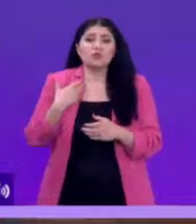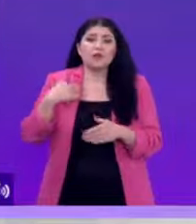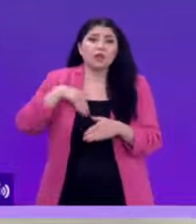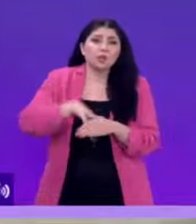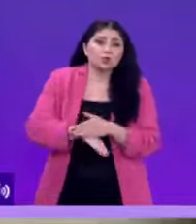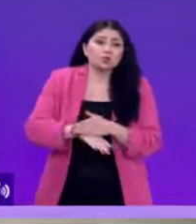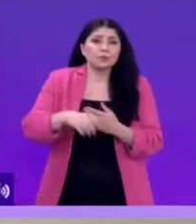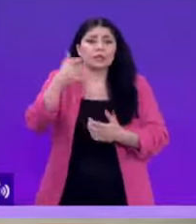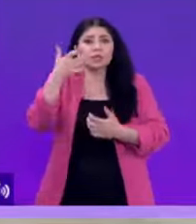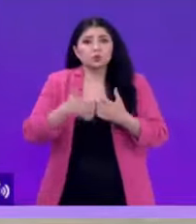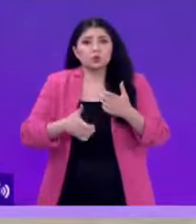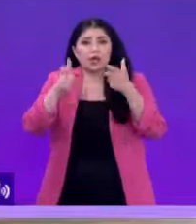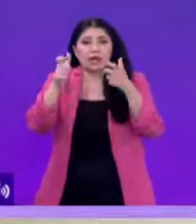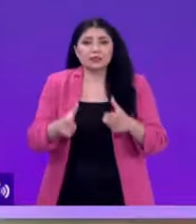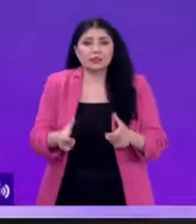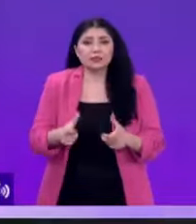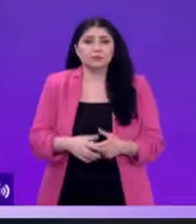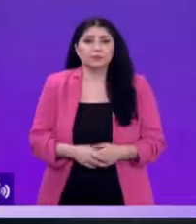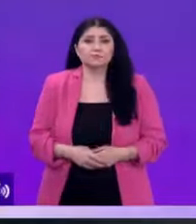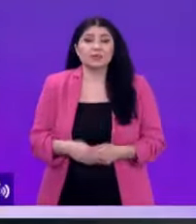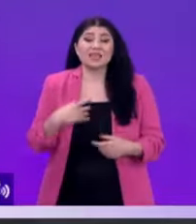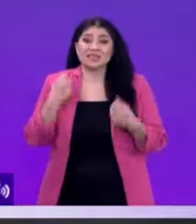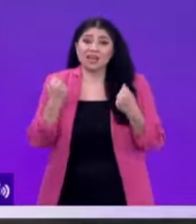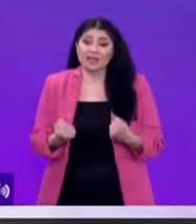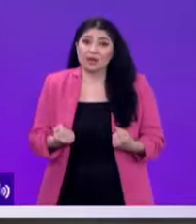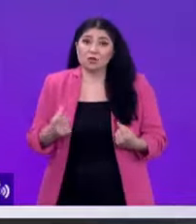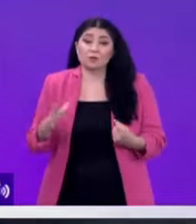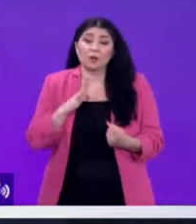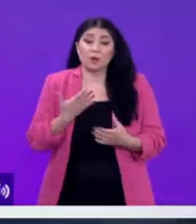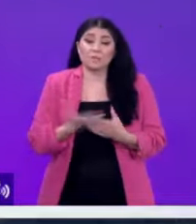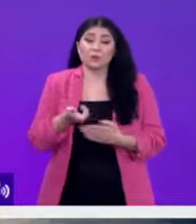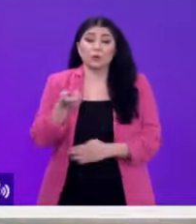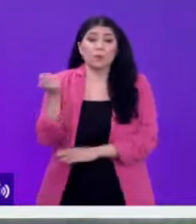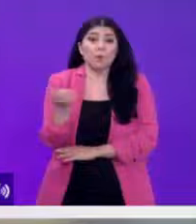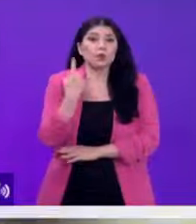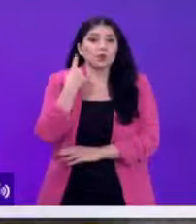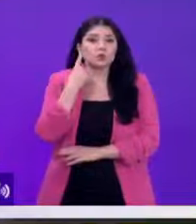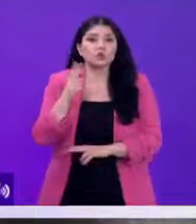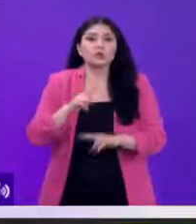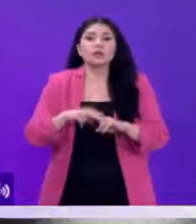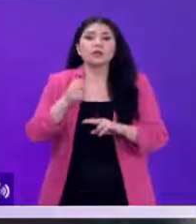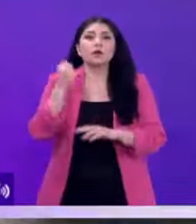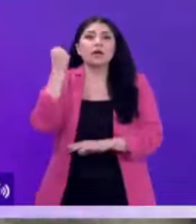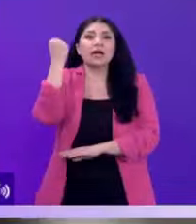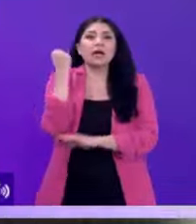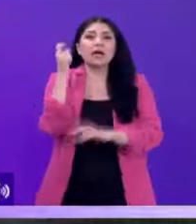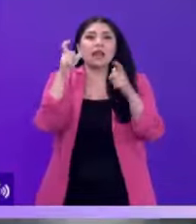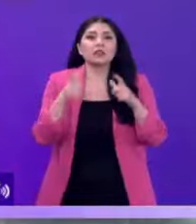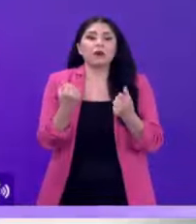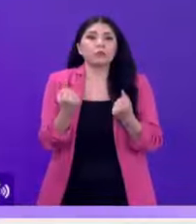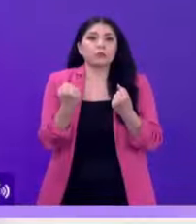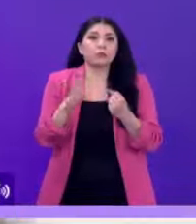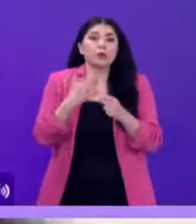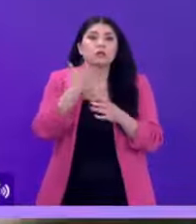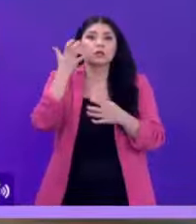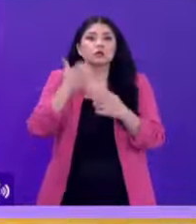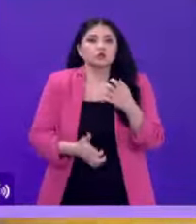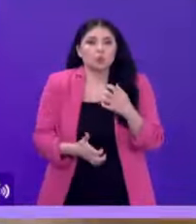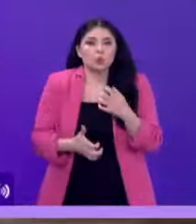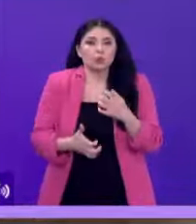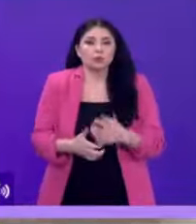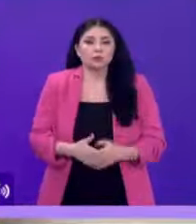dărâmături. Intervenția este riscantă pentru pompieri, pentru că nu știm care este starea de stabilitate a clădirii. S-a limitat accesul